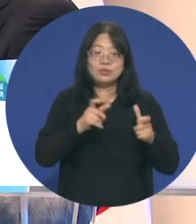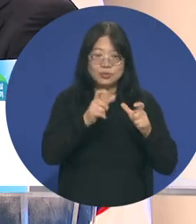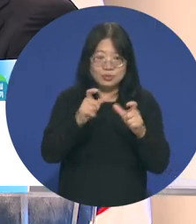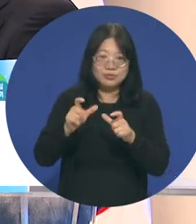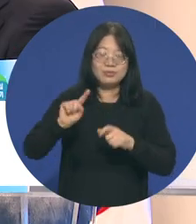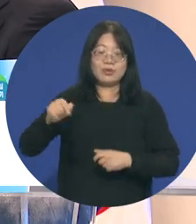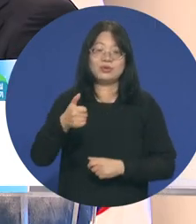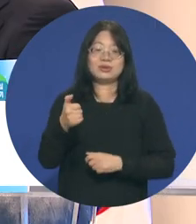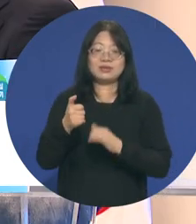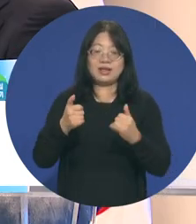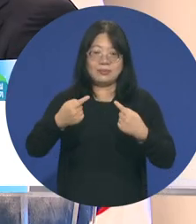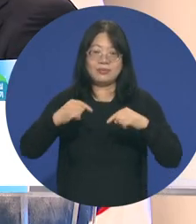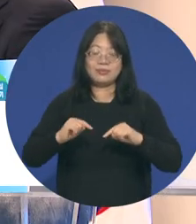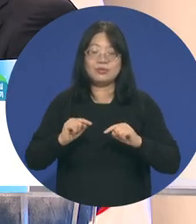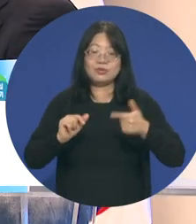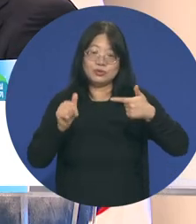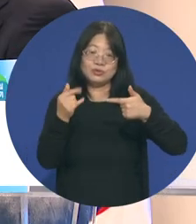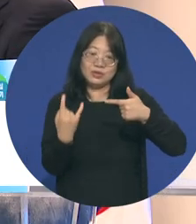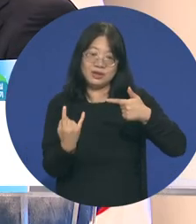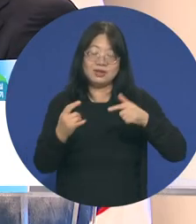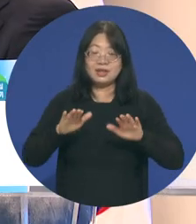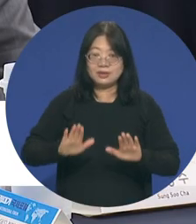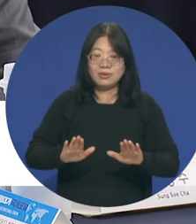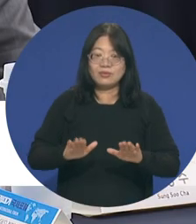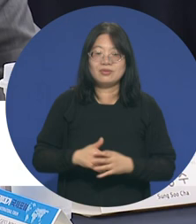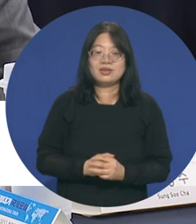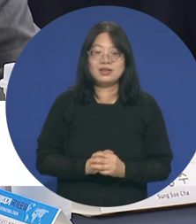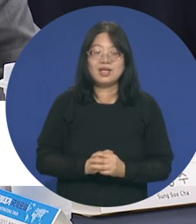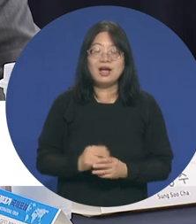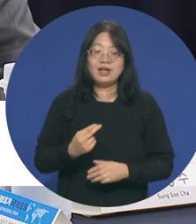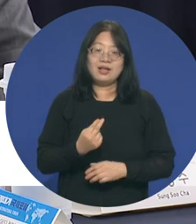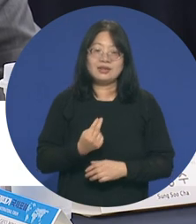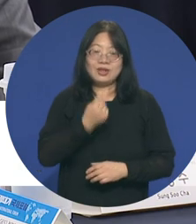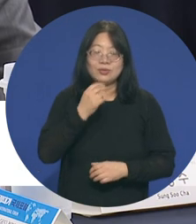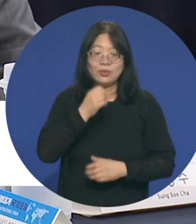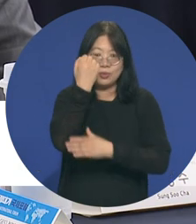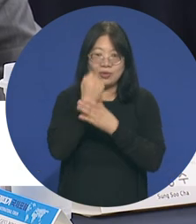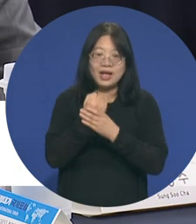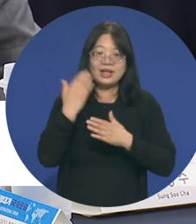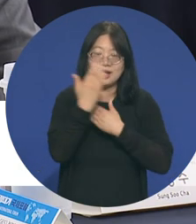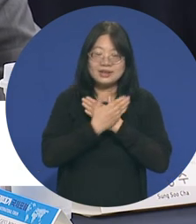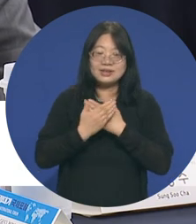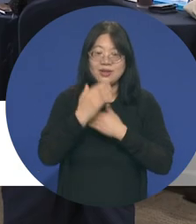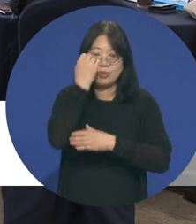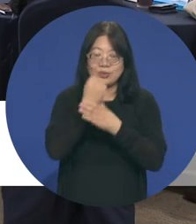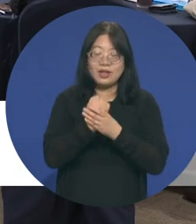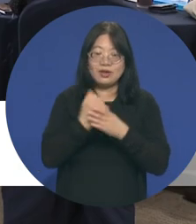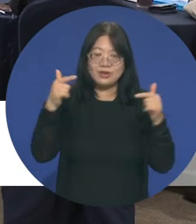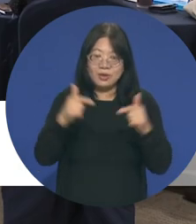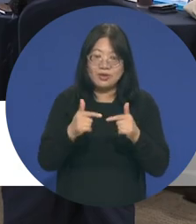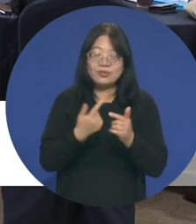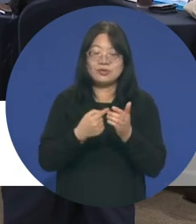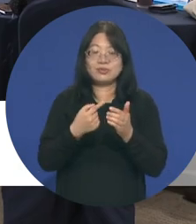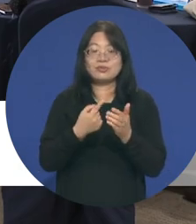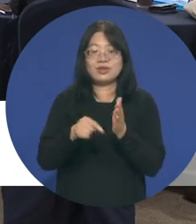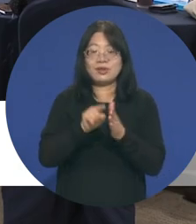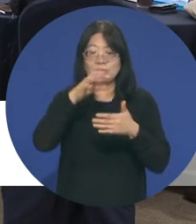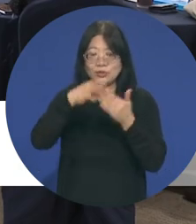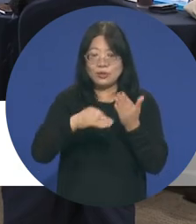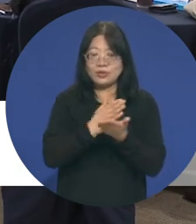참석했습니다. 올해로 6회째를 맞는 이번 국제포럼은 대기오염과 인체위험 경감을 주제로 다양한 프로그램이